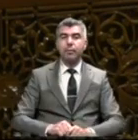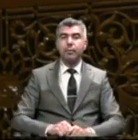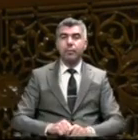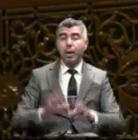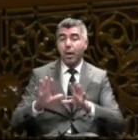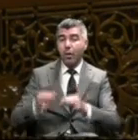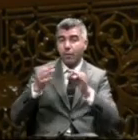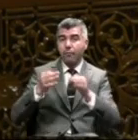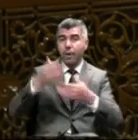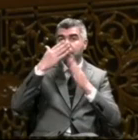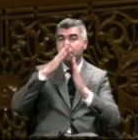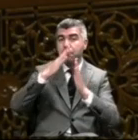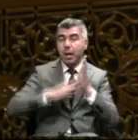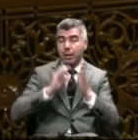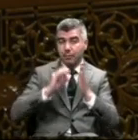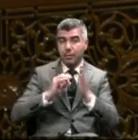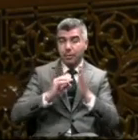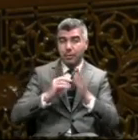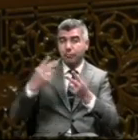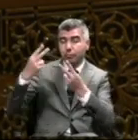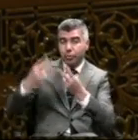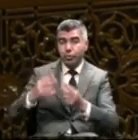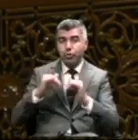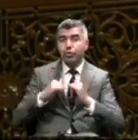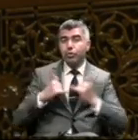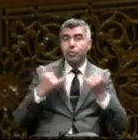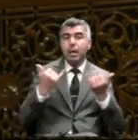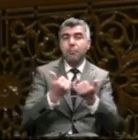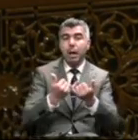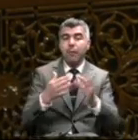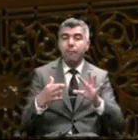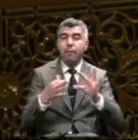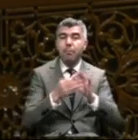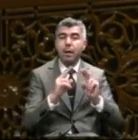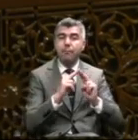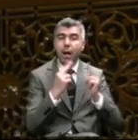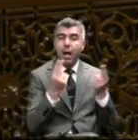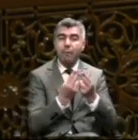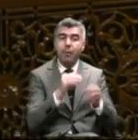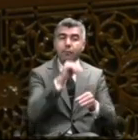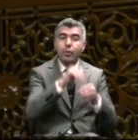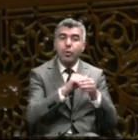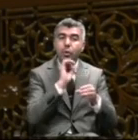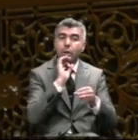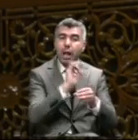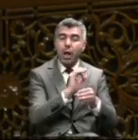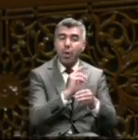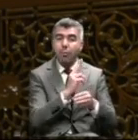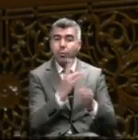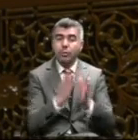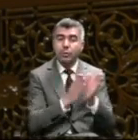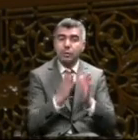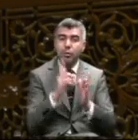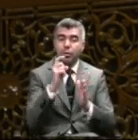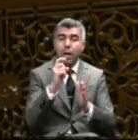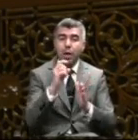اختيار المملكه المغربيه استضافه الاجتماعات السنويه لمجموعه البنك الدولي وصندوق النقد الدولي خلال شهر